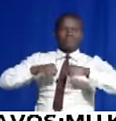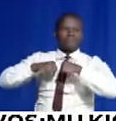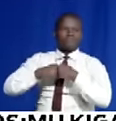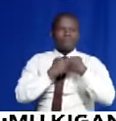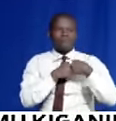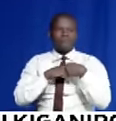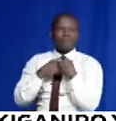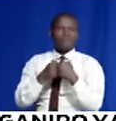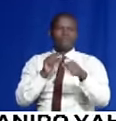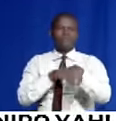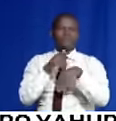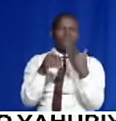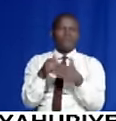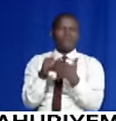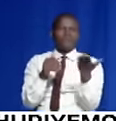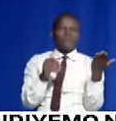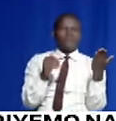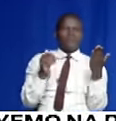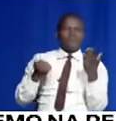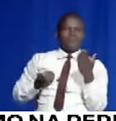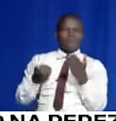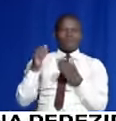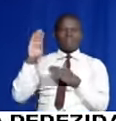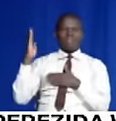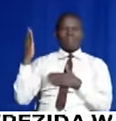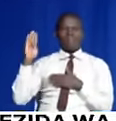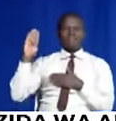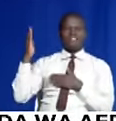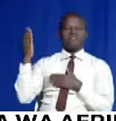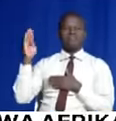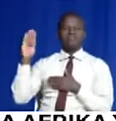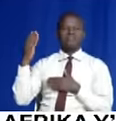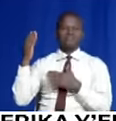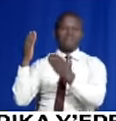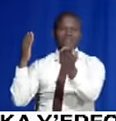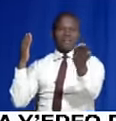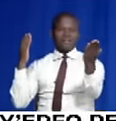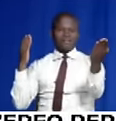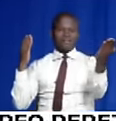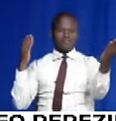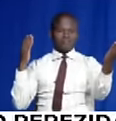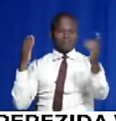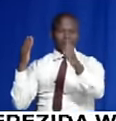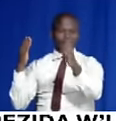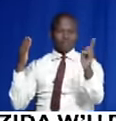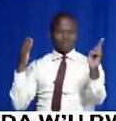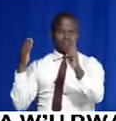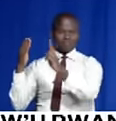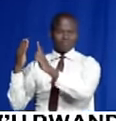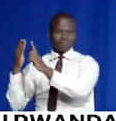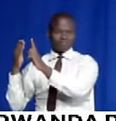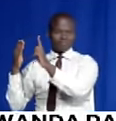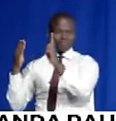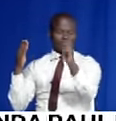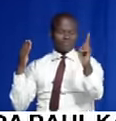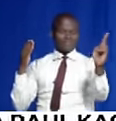wo kuzaba ba nyampinga wo kuzavamo mugomba kuzahagararira u Rwanda nka nyampinga w'u Rwanda